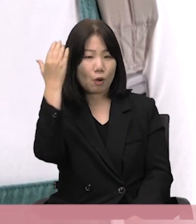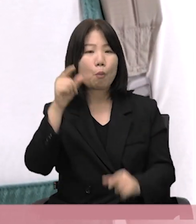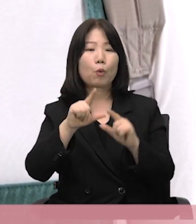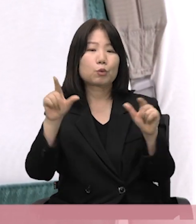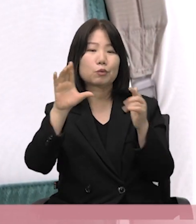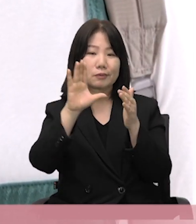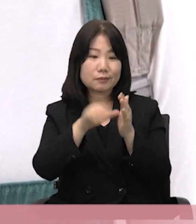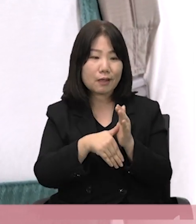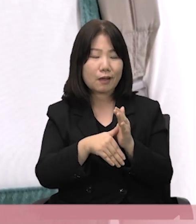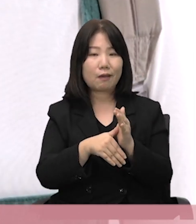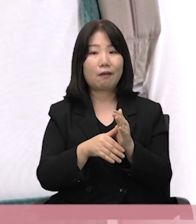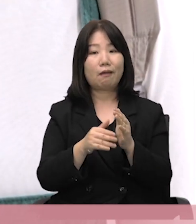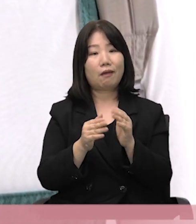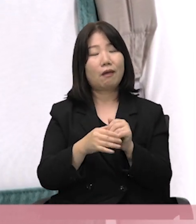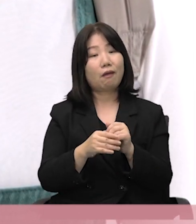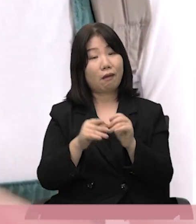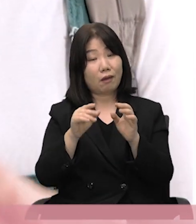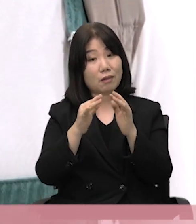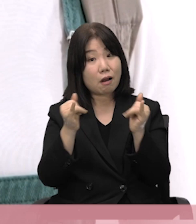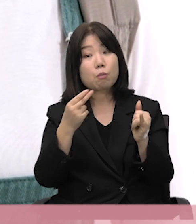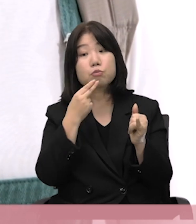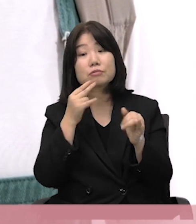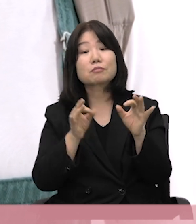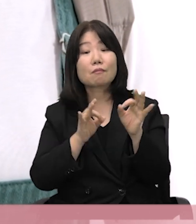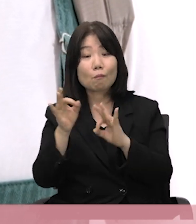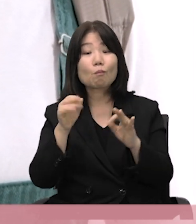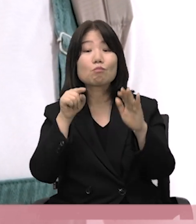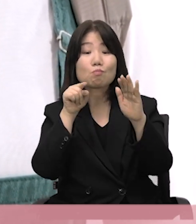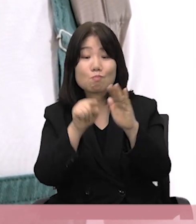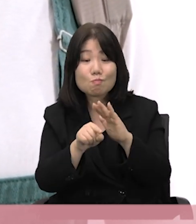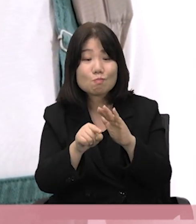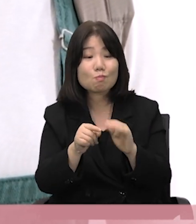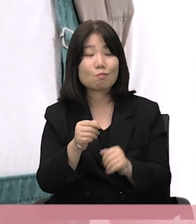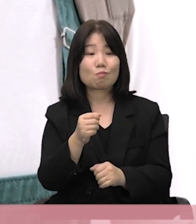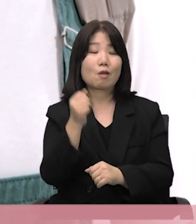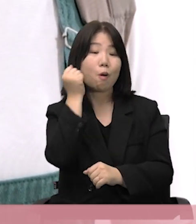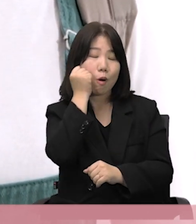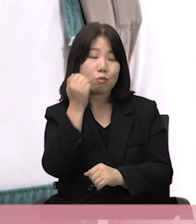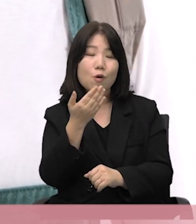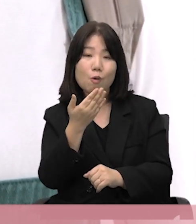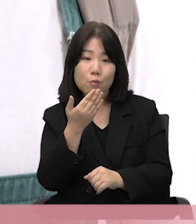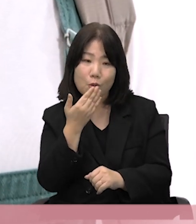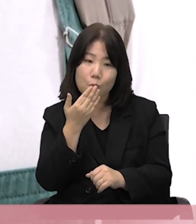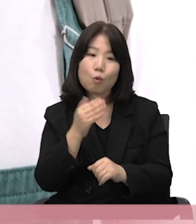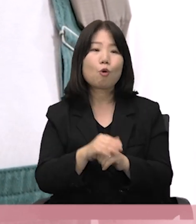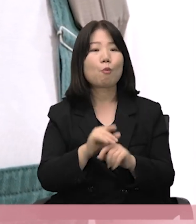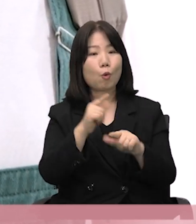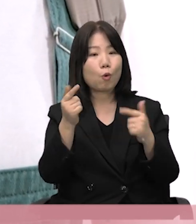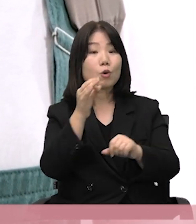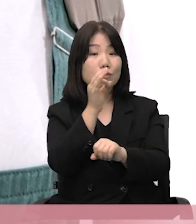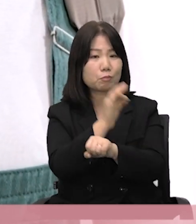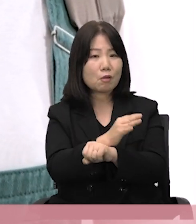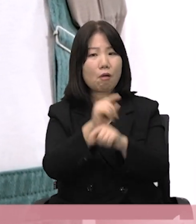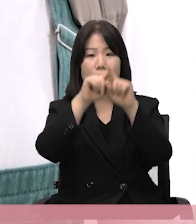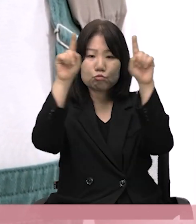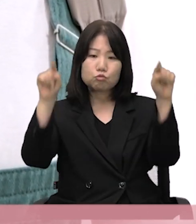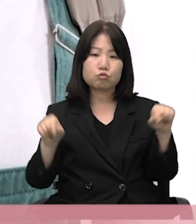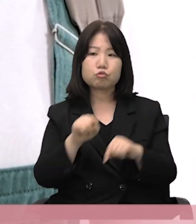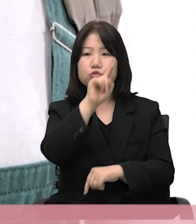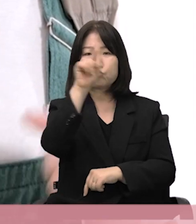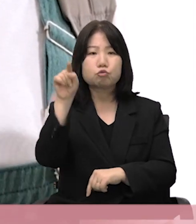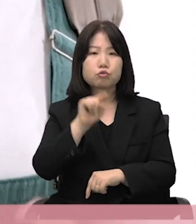평소에도 무인점포에서 간식도 사 먹고 필요한 학용품들을 사기도 하지만 키오스크 활용 방법을 배운 적은